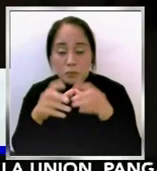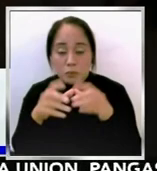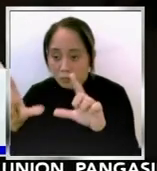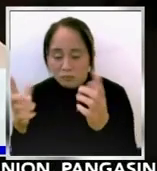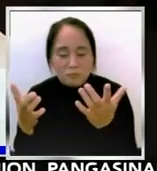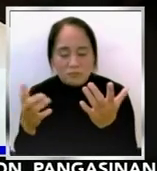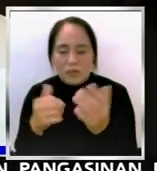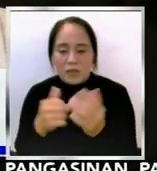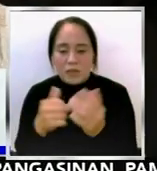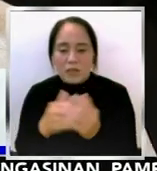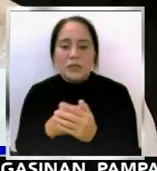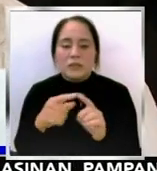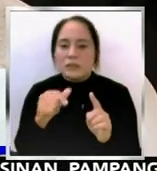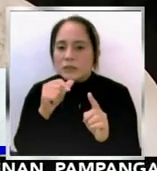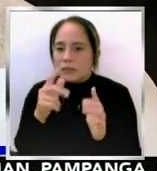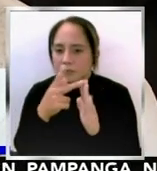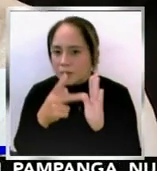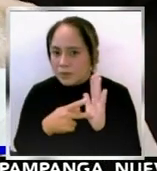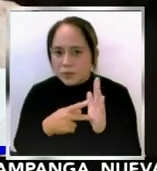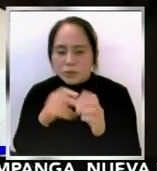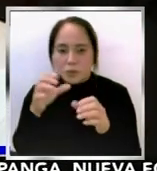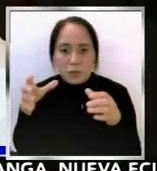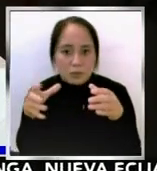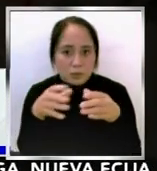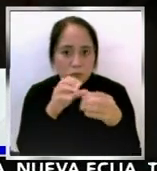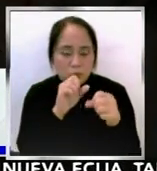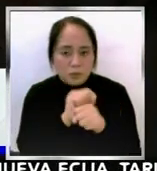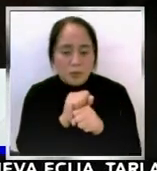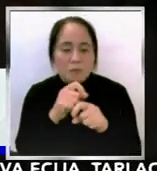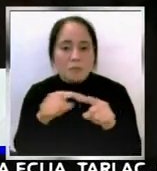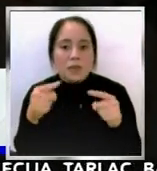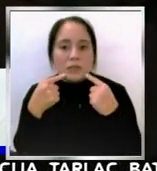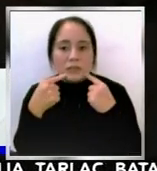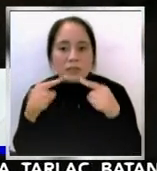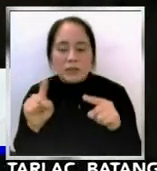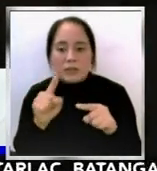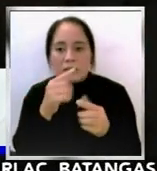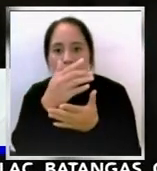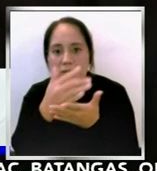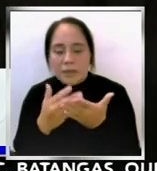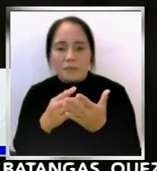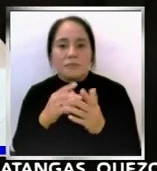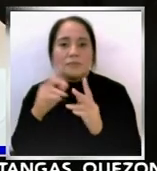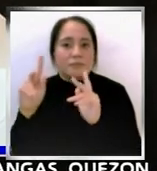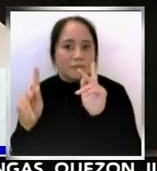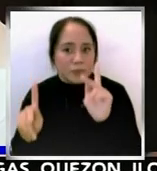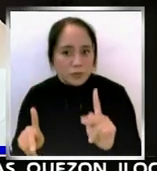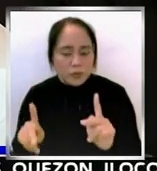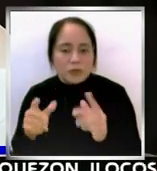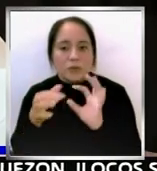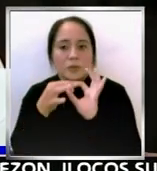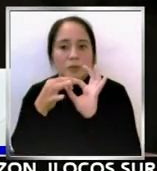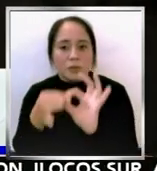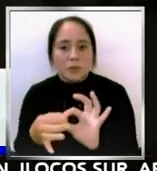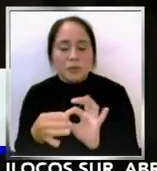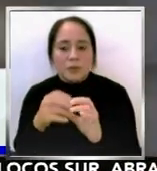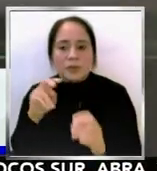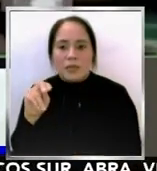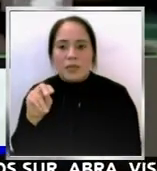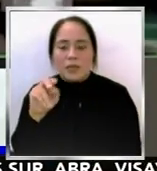hindi raw ito pulisiya ng task force, kundi pahayag lang ng ilang personalidad na konektado sa